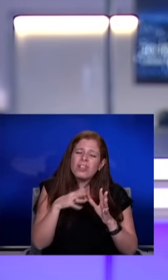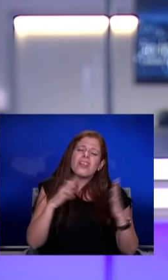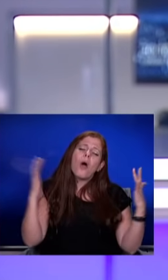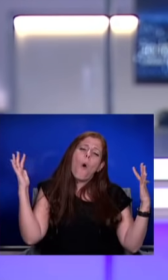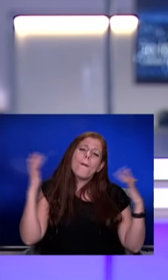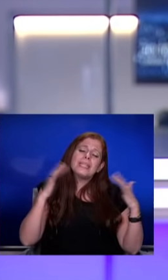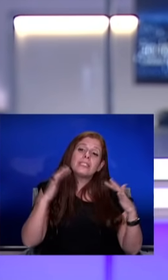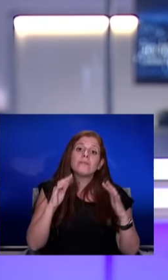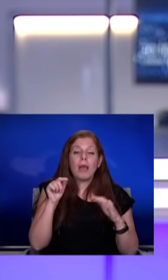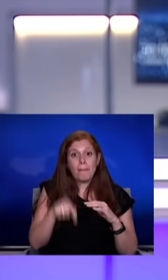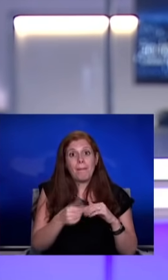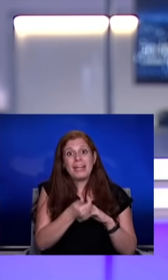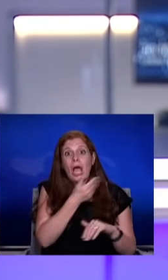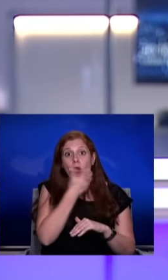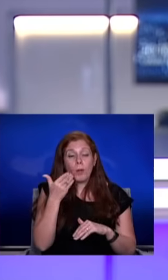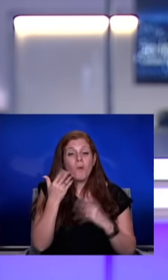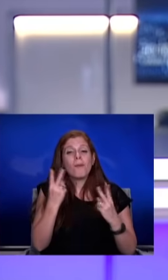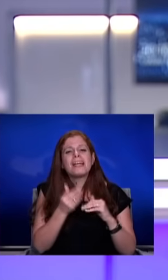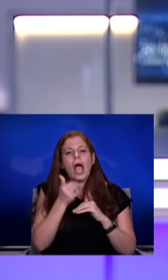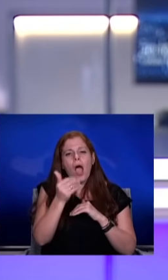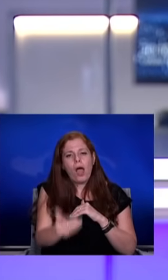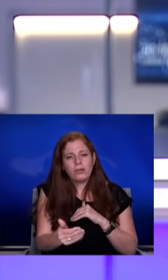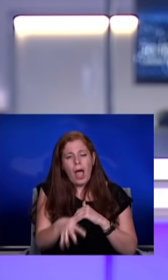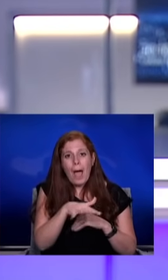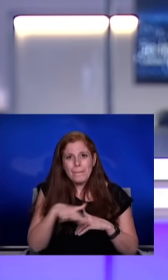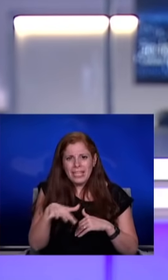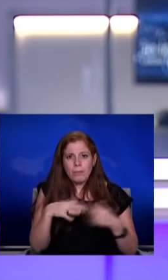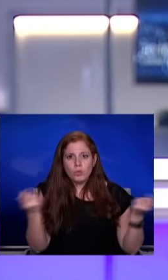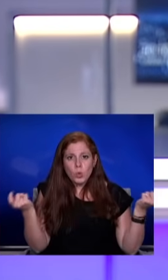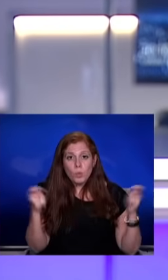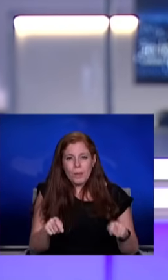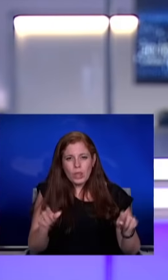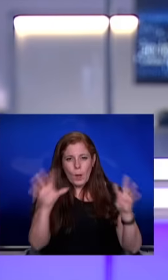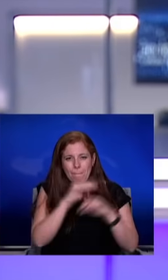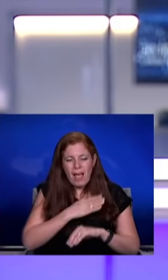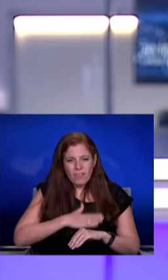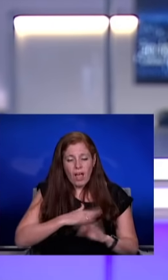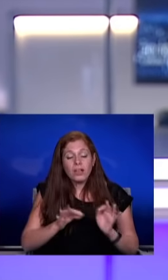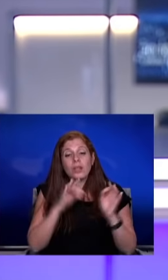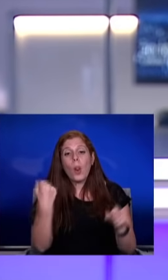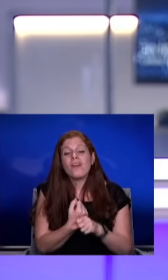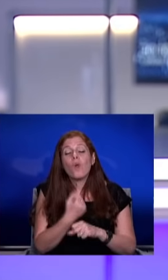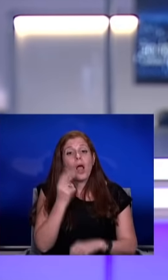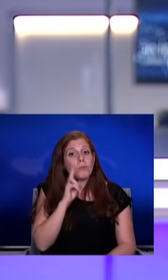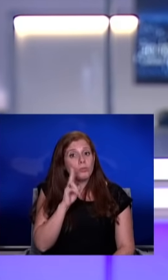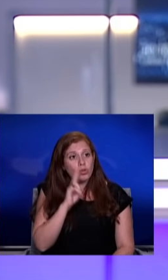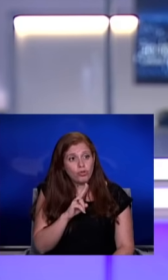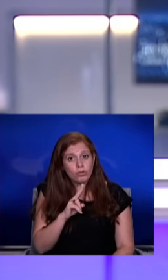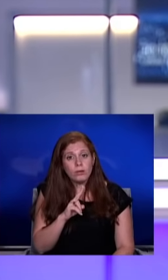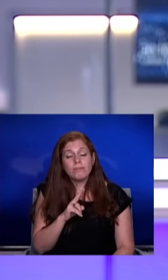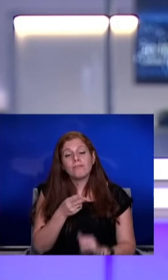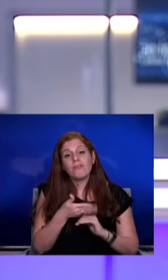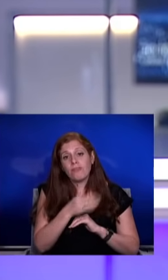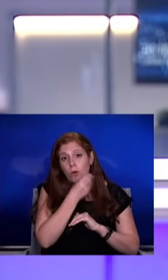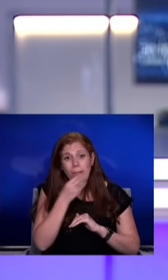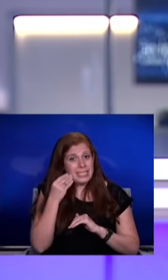לקראת יום הכיפורים, ובעיקר אחריו, המתחמים שיושבתו בערב החג ישובו לפעילות רק ביום שישי, לא בצאת הצום. איתי